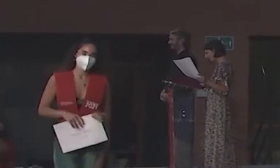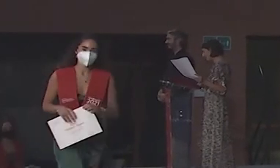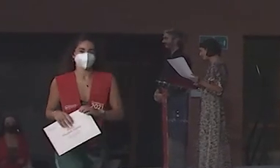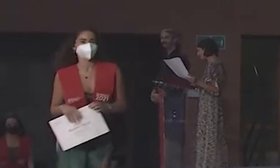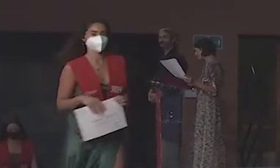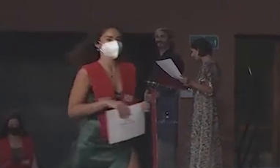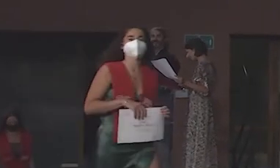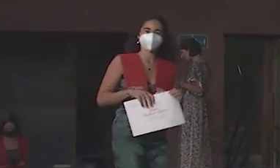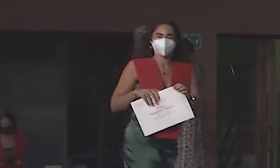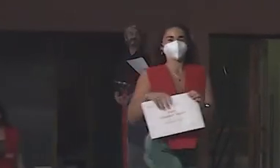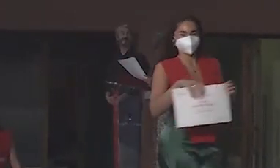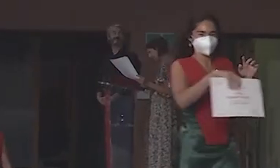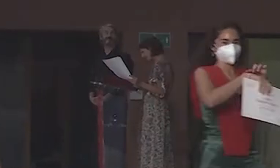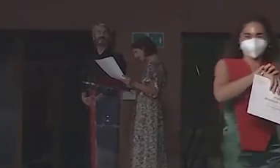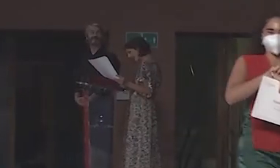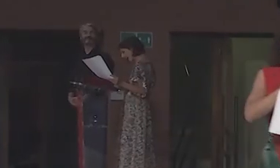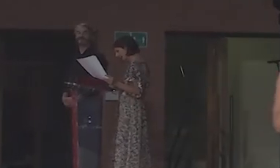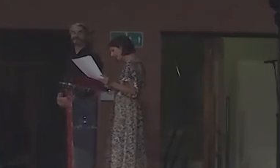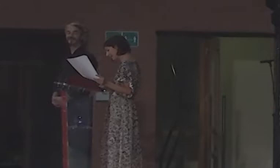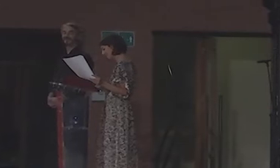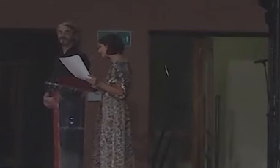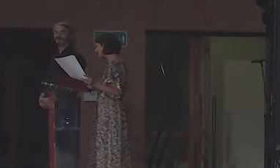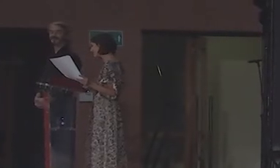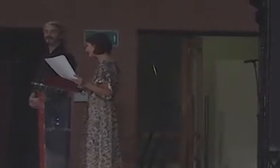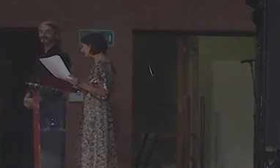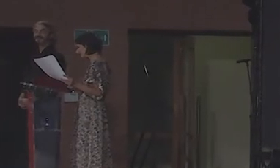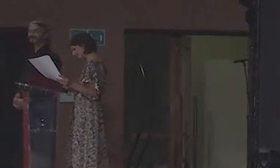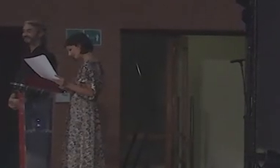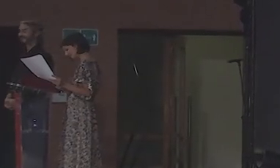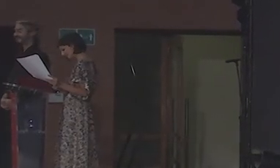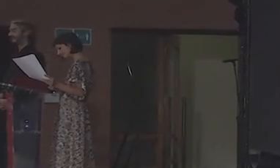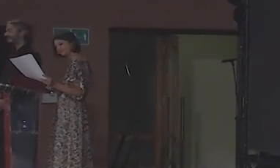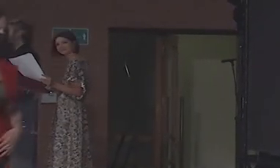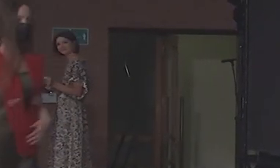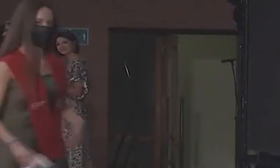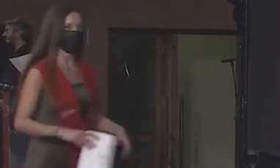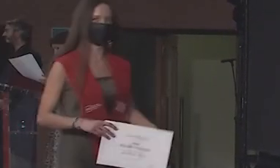Paula Caminero Fernández. Ana Campàs Gasull.